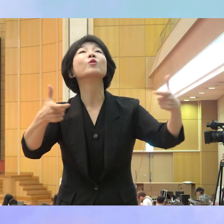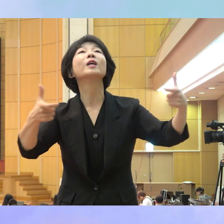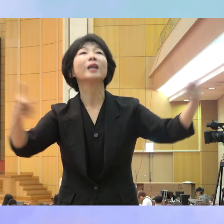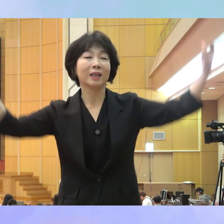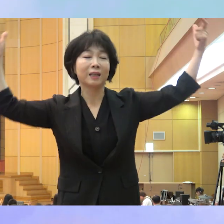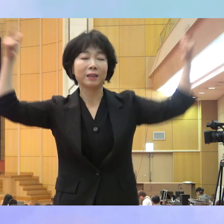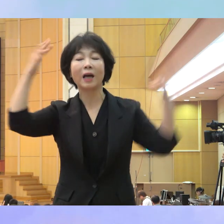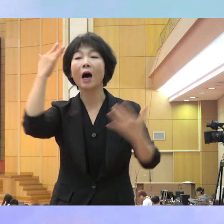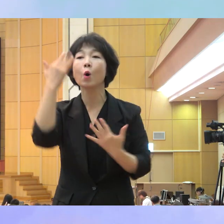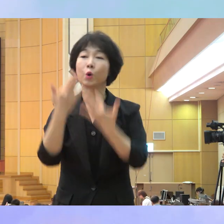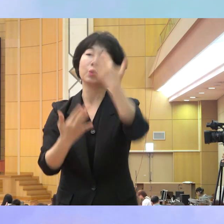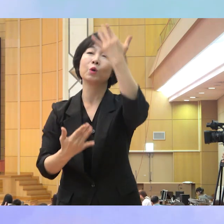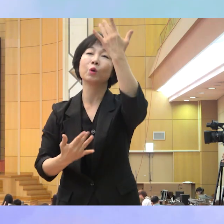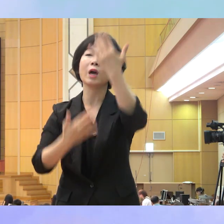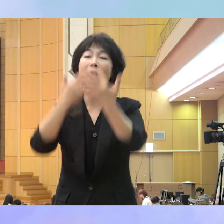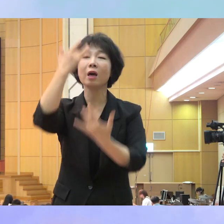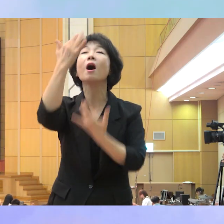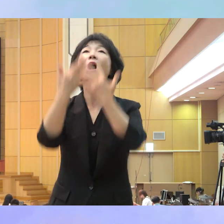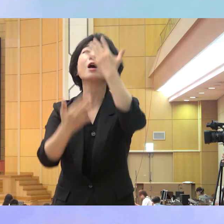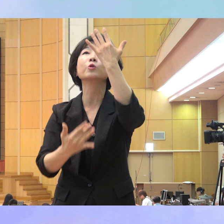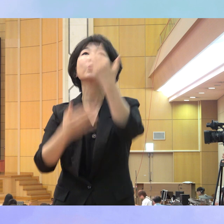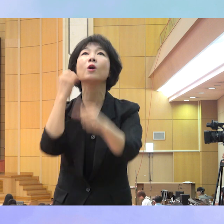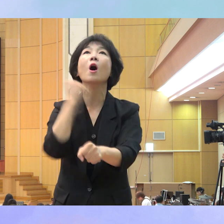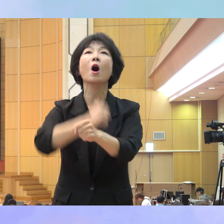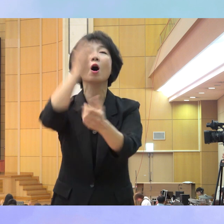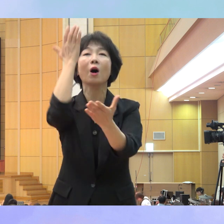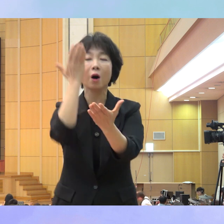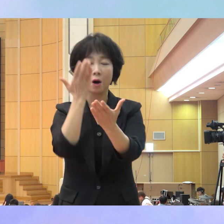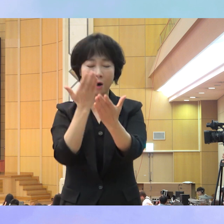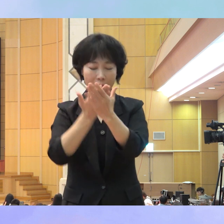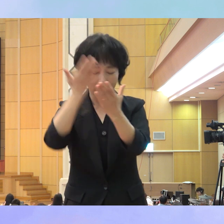흥의 불길 타오르게 하소서.